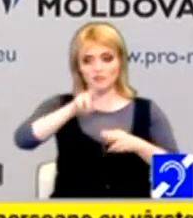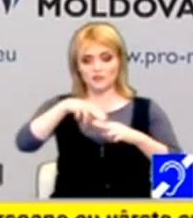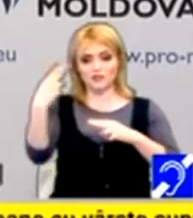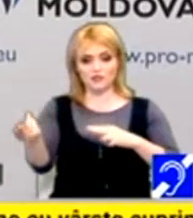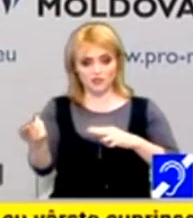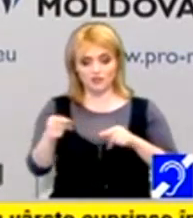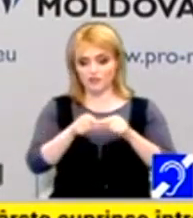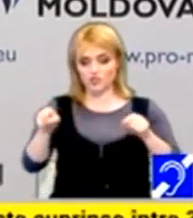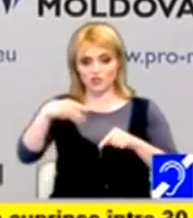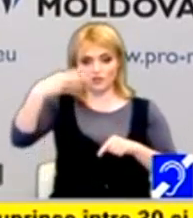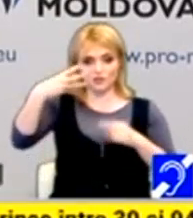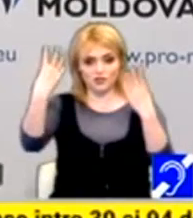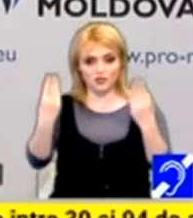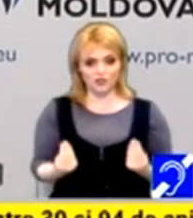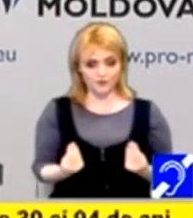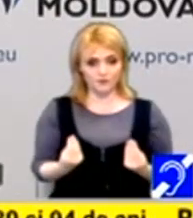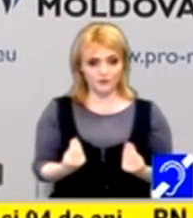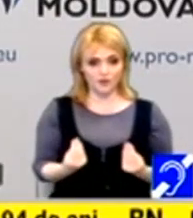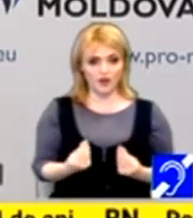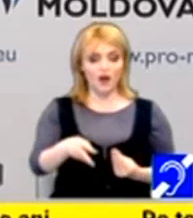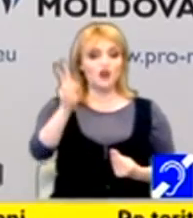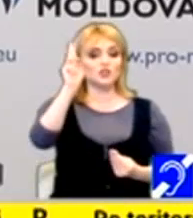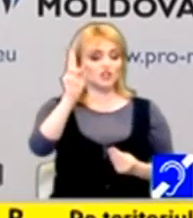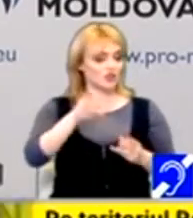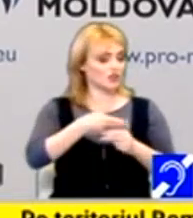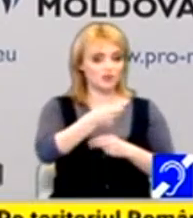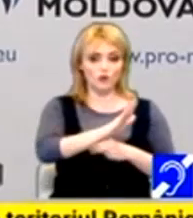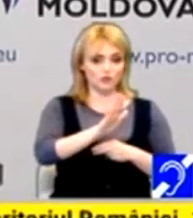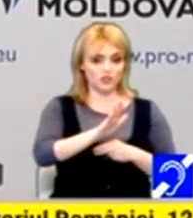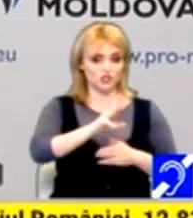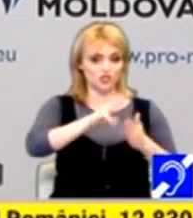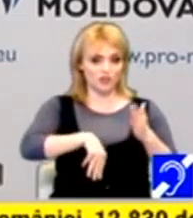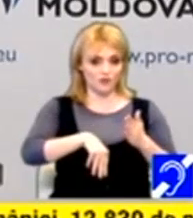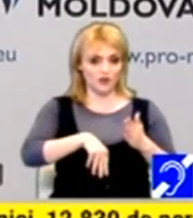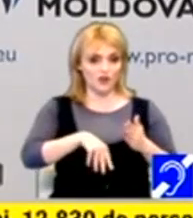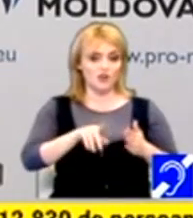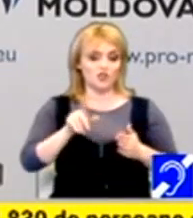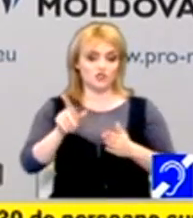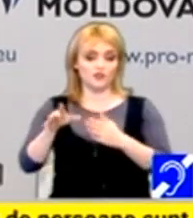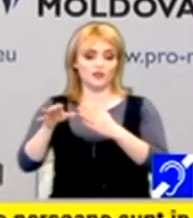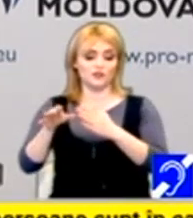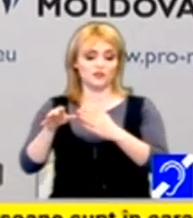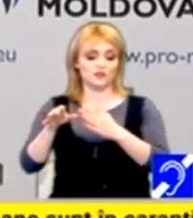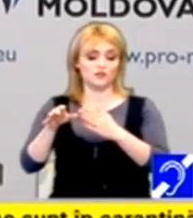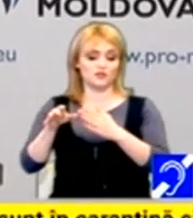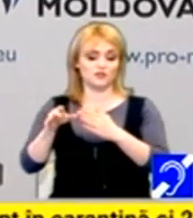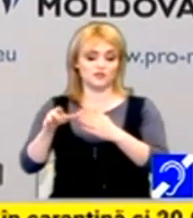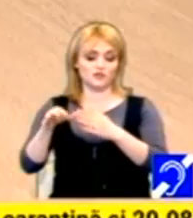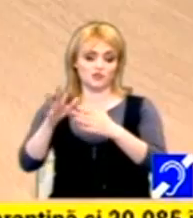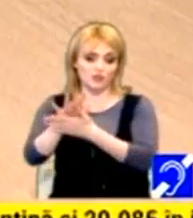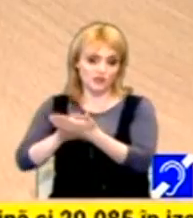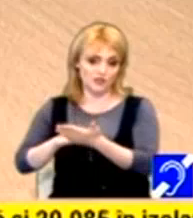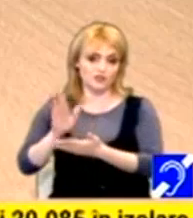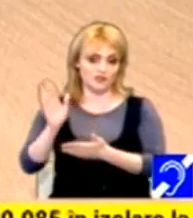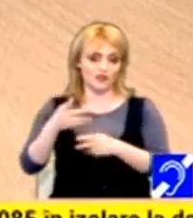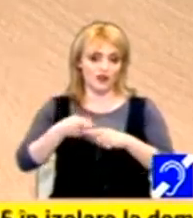amenda în 30 de zile, iar cei care nu au achitat-o să fie absolviți și scutiți de plata acestei